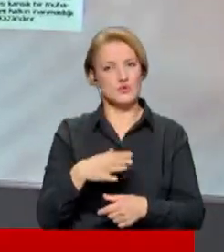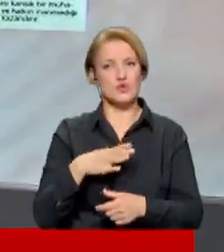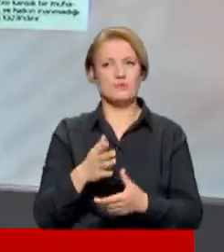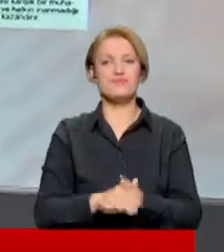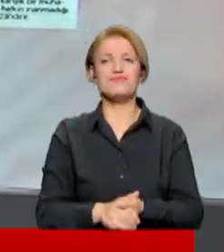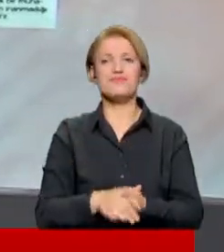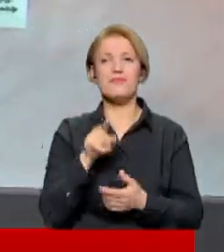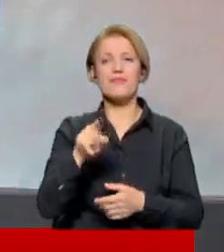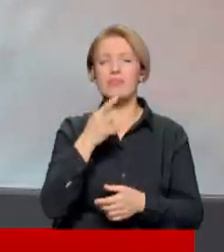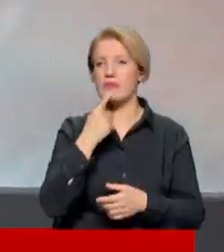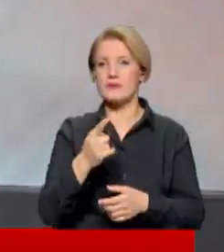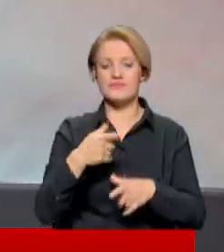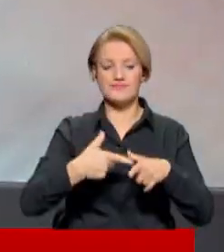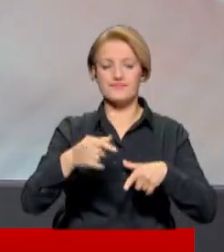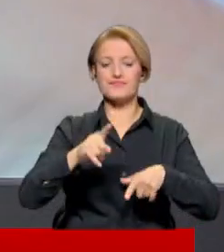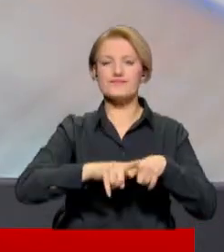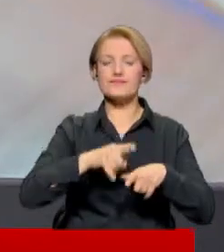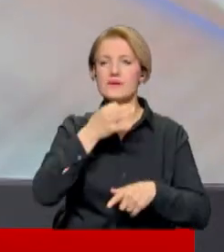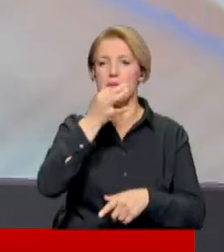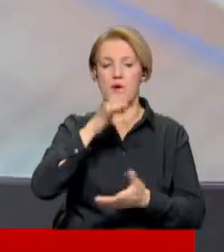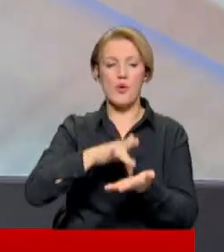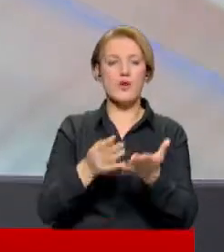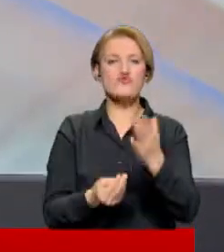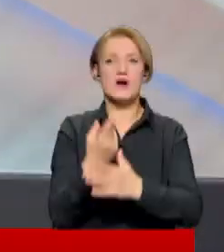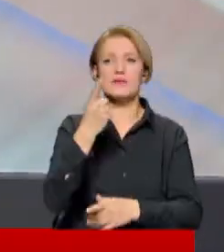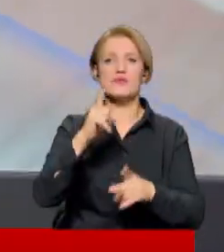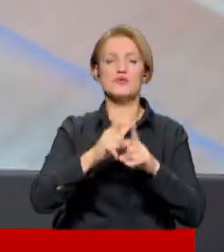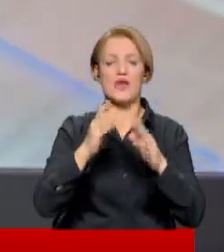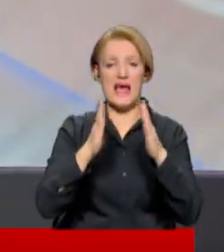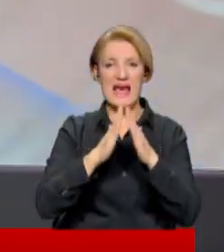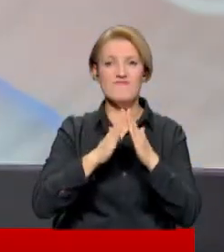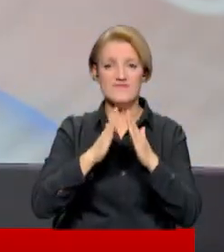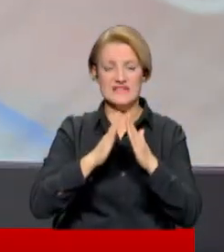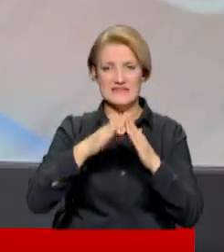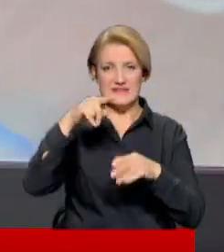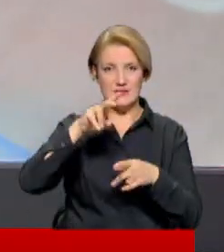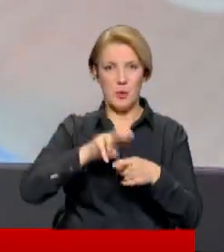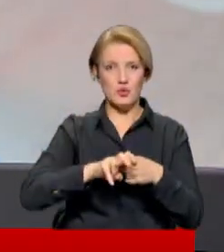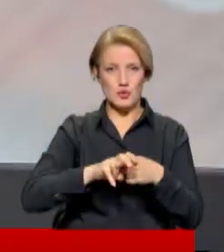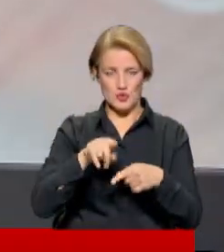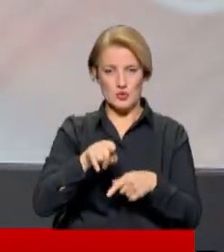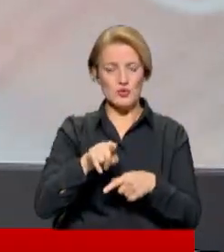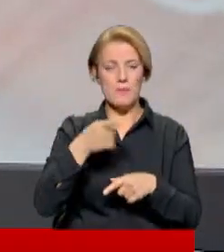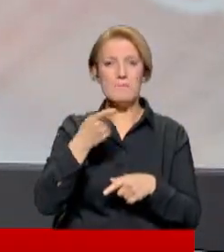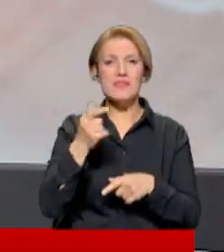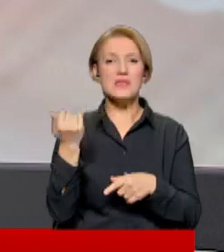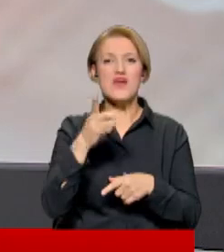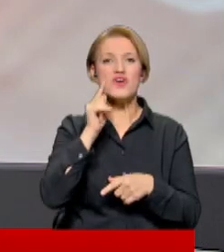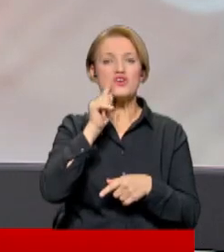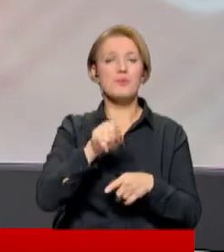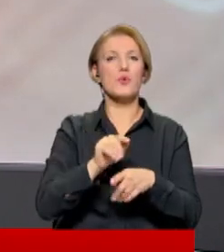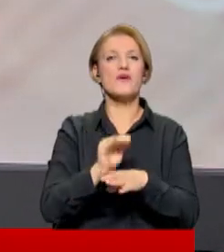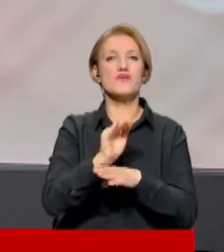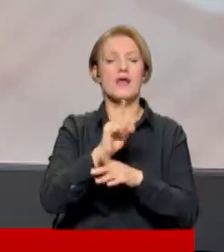Biz bunu söylemiştik Fox haberin ortaya çıkarttığı bir durumdu evinizde yabancılar var Binlerce kişi bunu yaşıyor